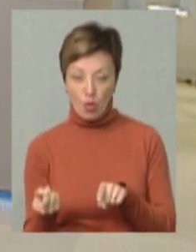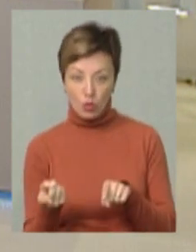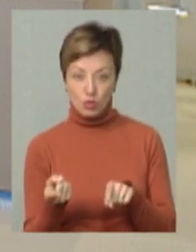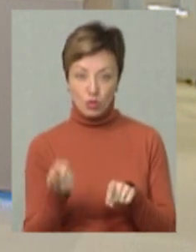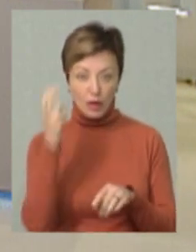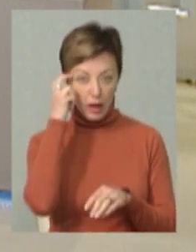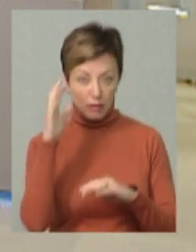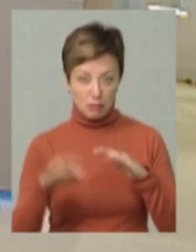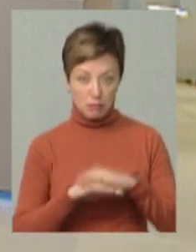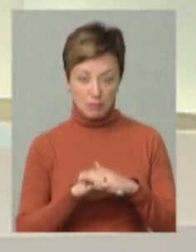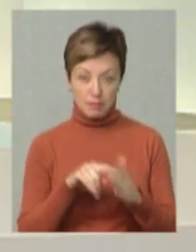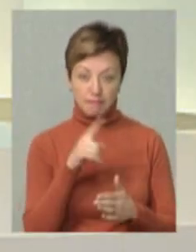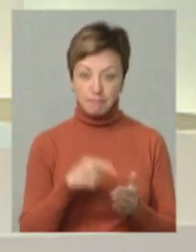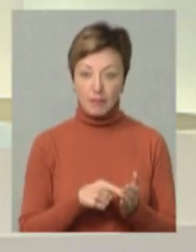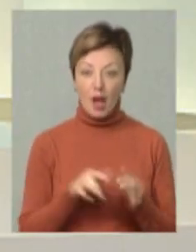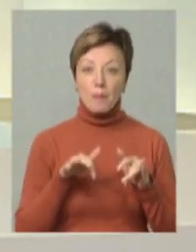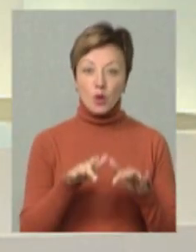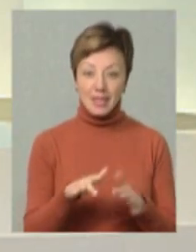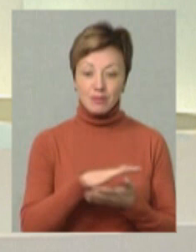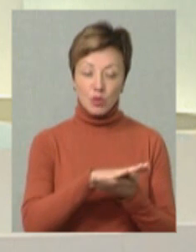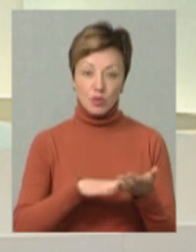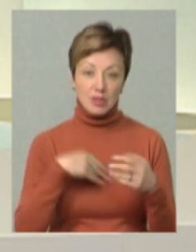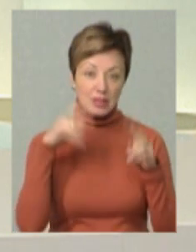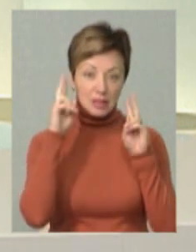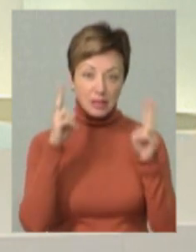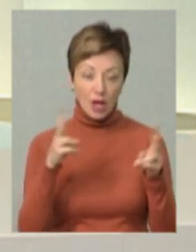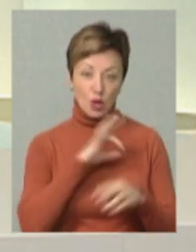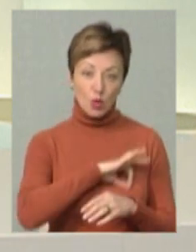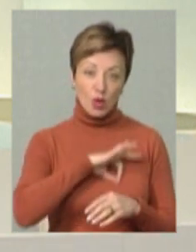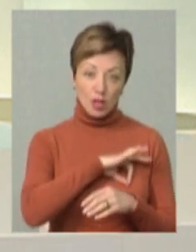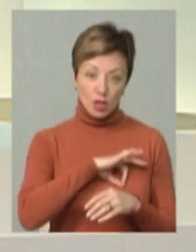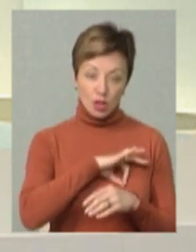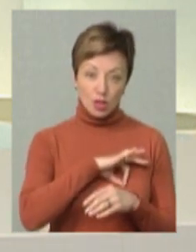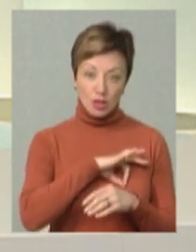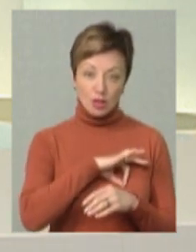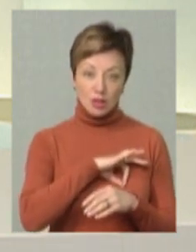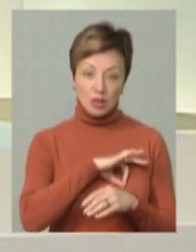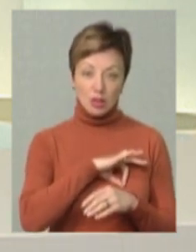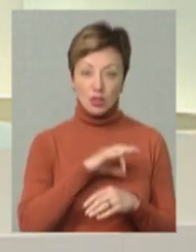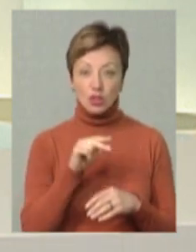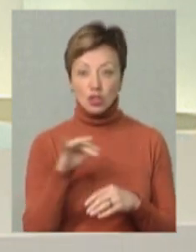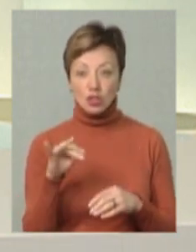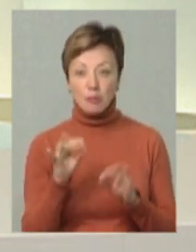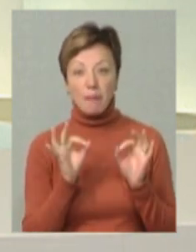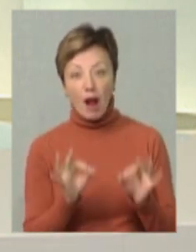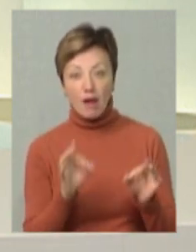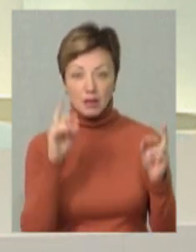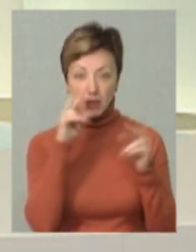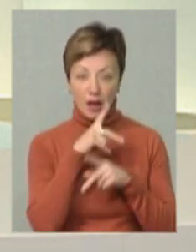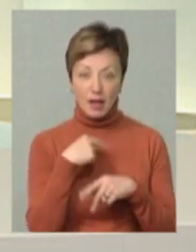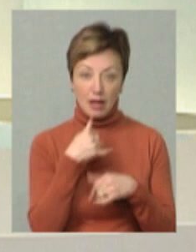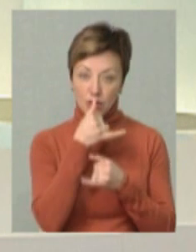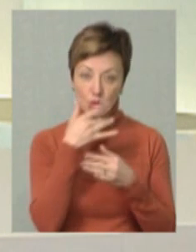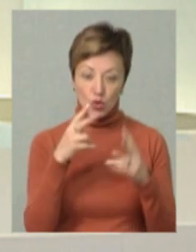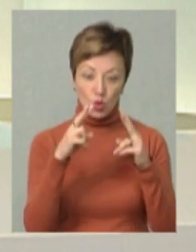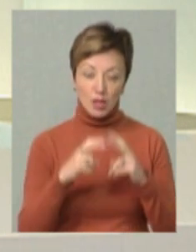в ПЦУ? Ну, процес переходу він іде. Я не знаю, як там з юридичної, в юридичній площині, чи він правильний, чи неправильний, я не